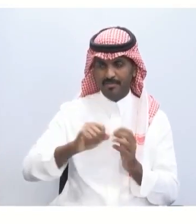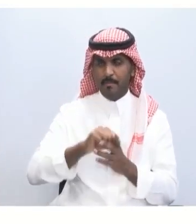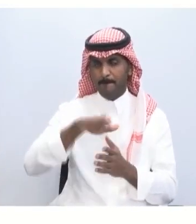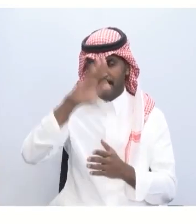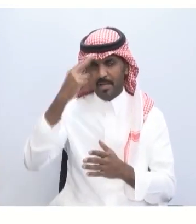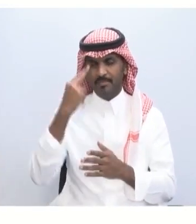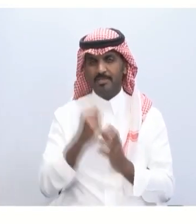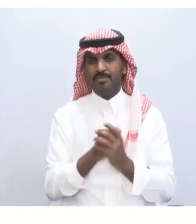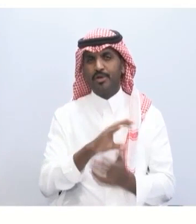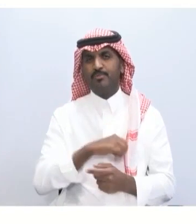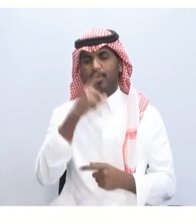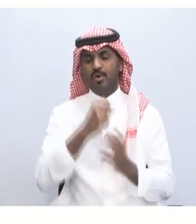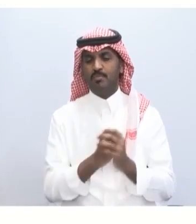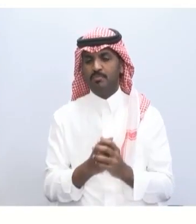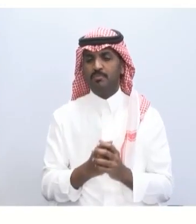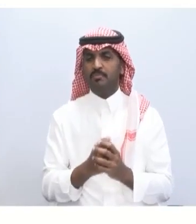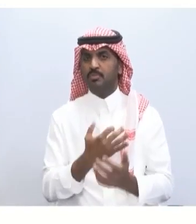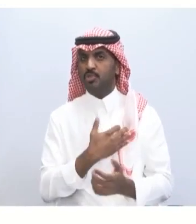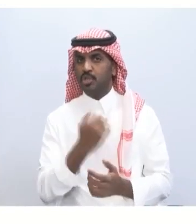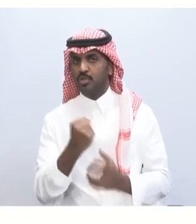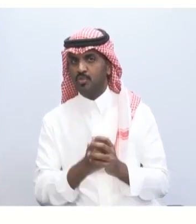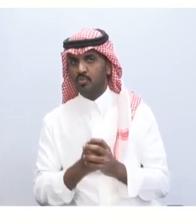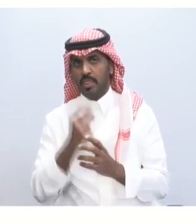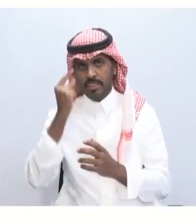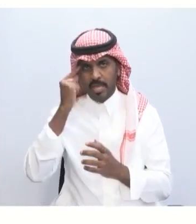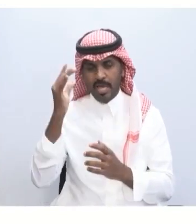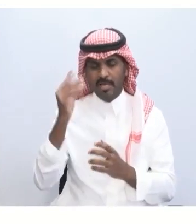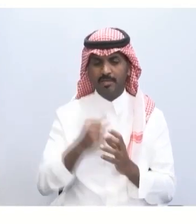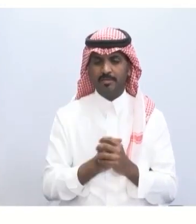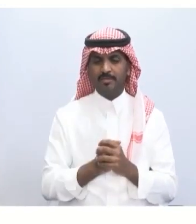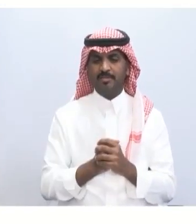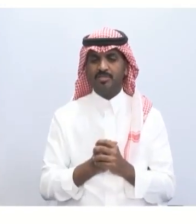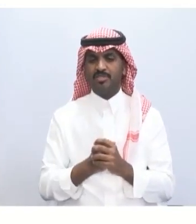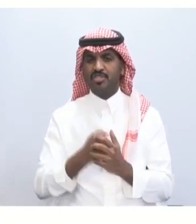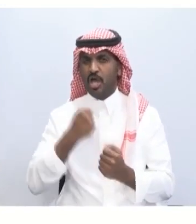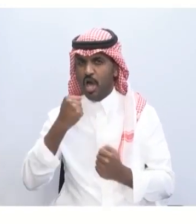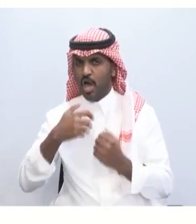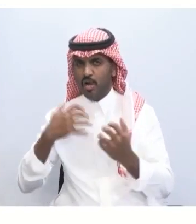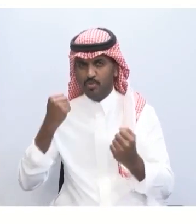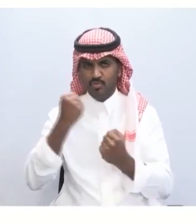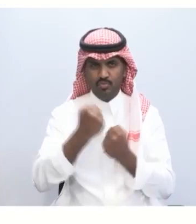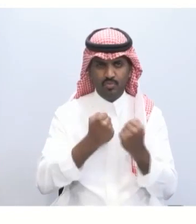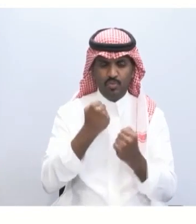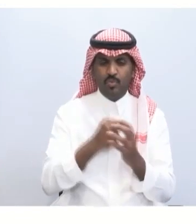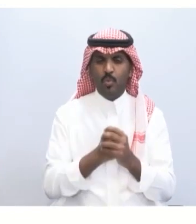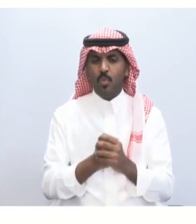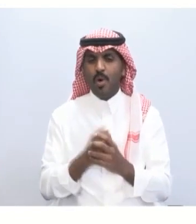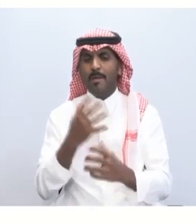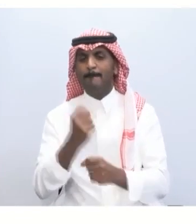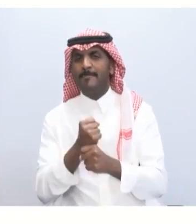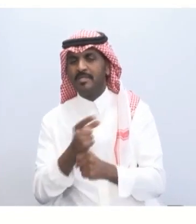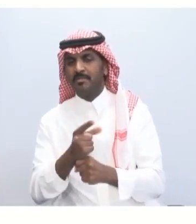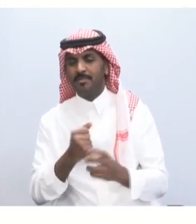بشجاعه وقوته وحنكته صارعه ليمنعه وامسك